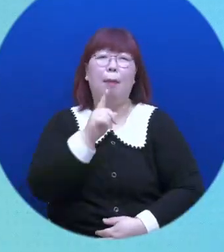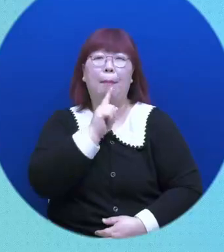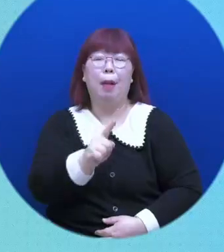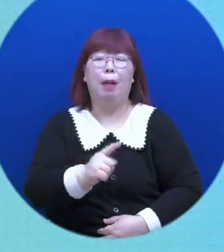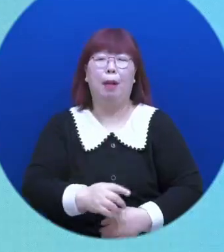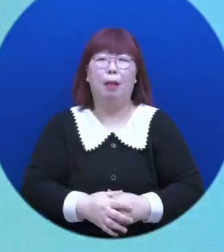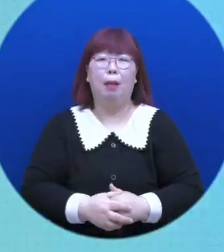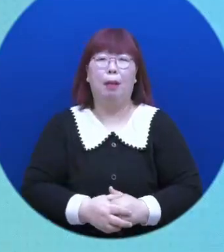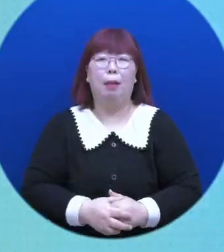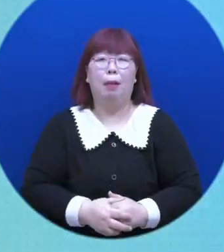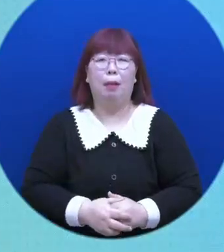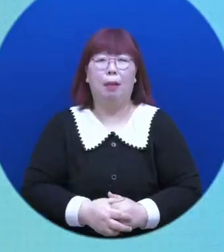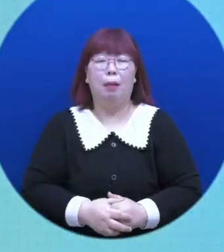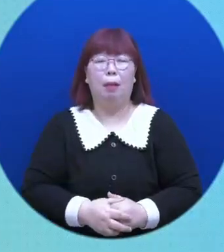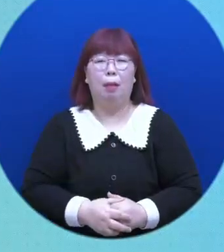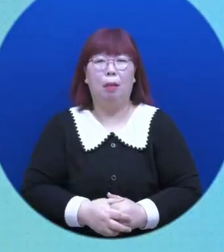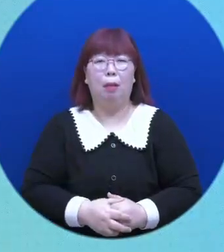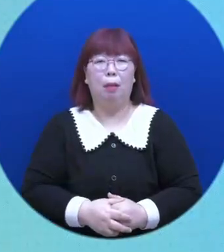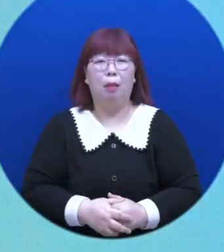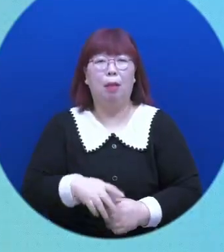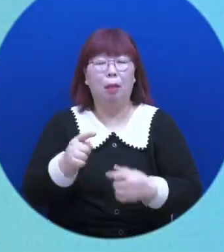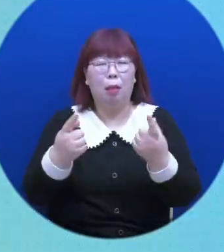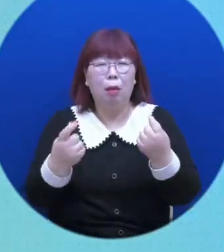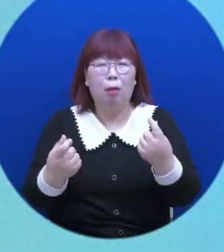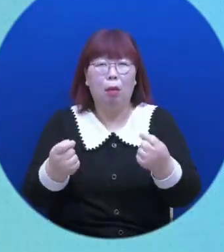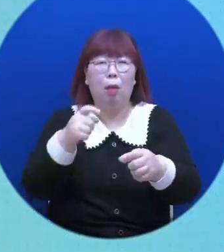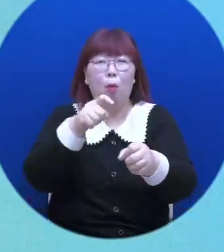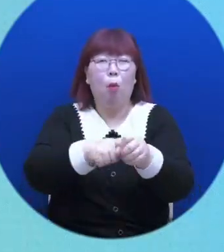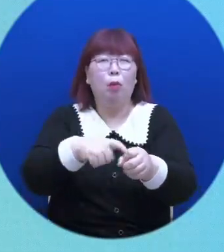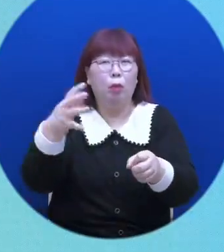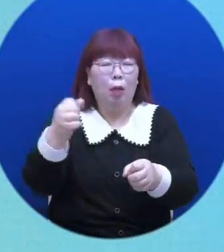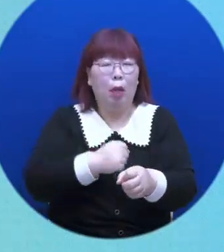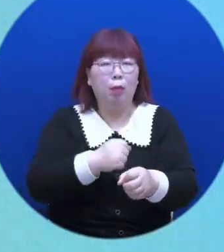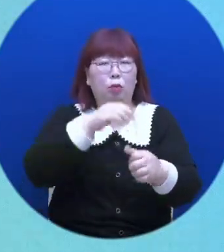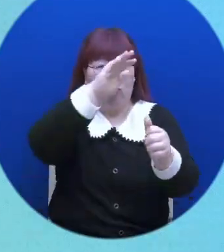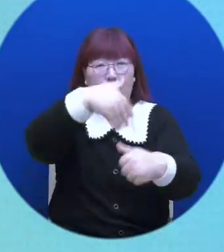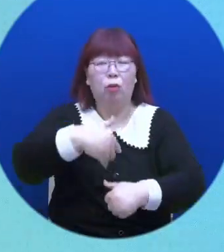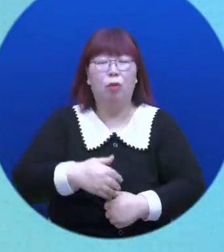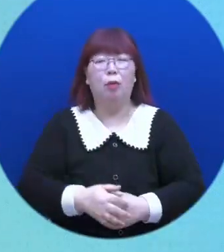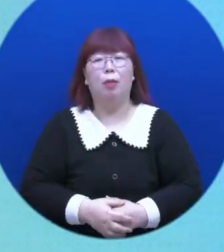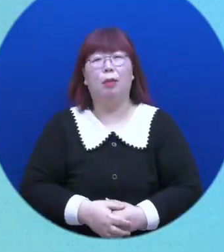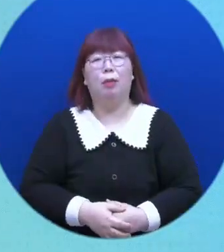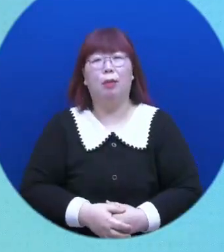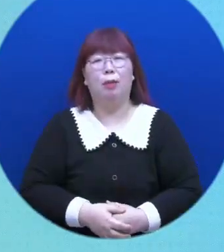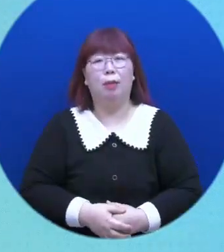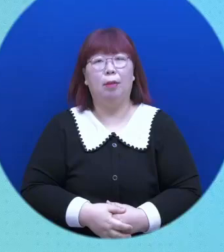같은 목적을 가지고 그들을 불러냈다. 이것을 우리에게 말씀해 주고 있잖아요.